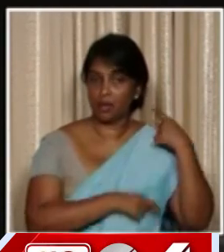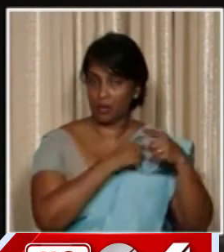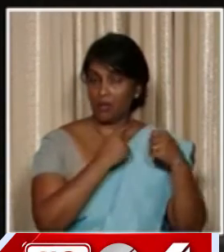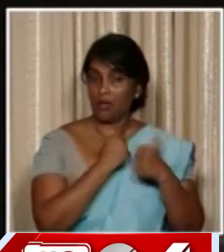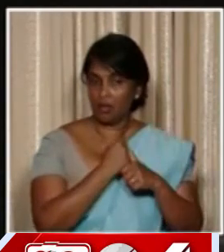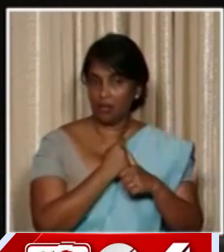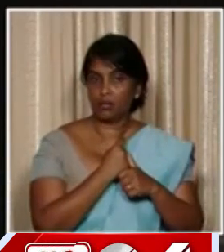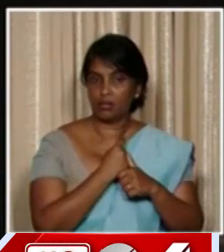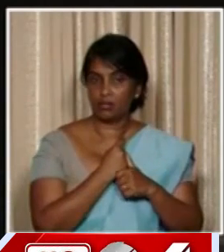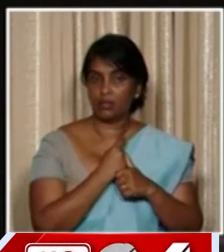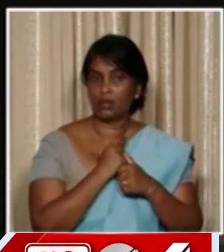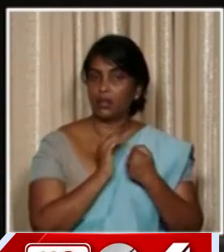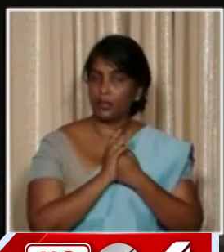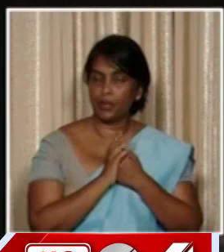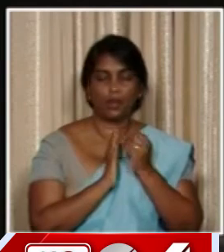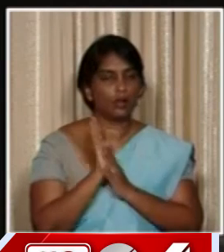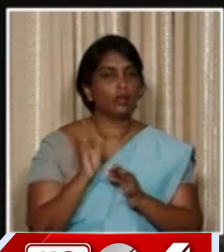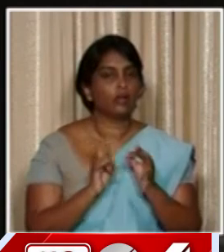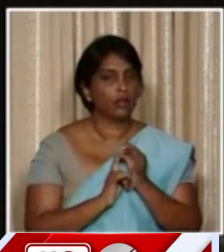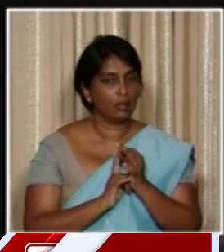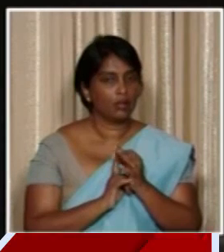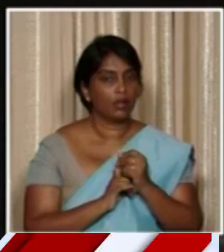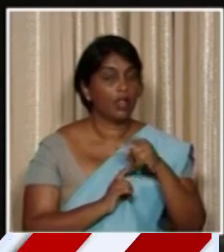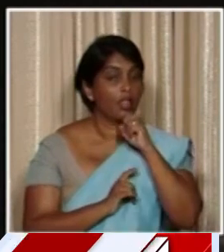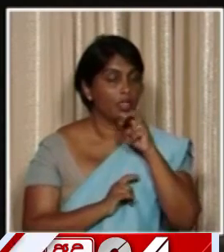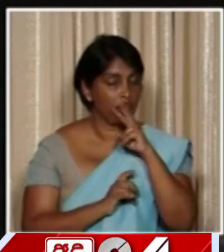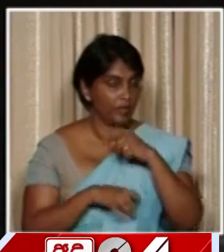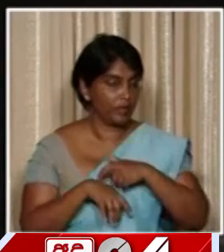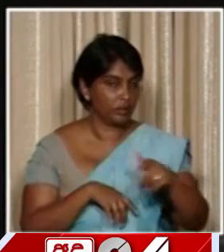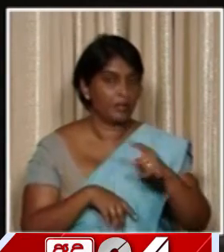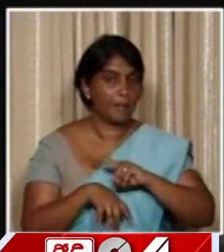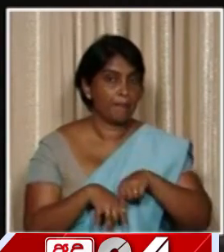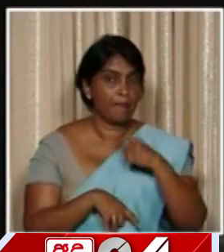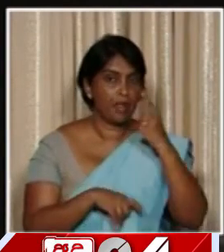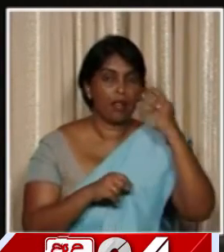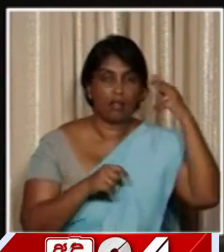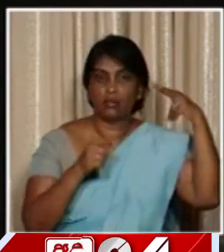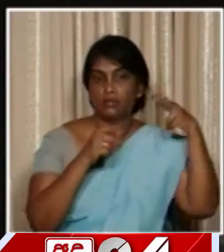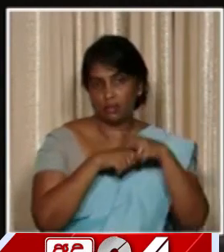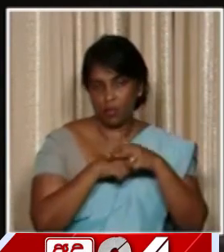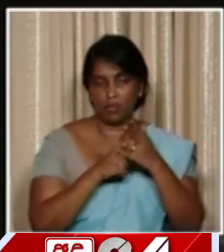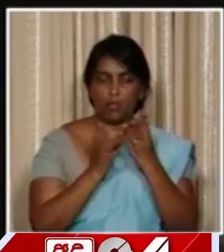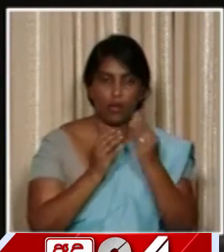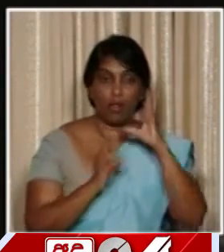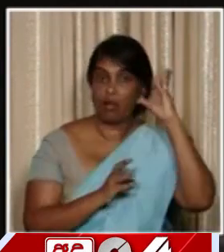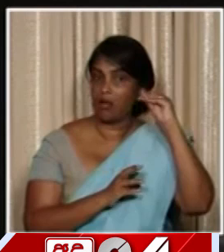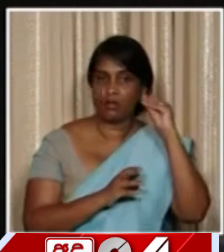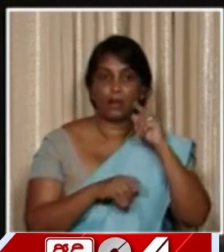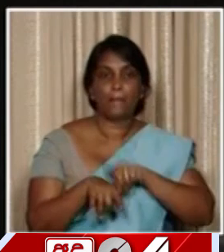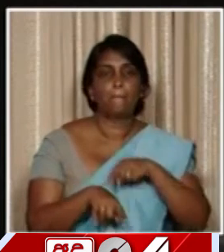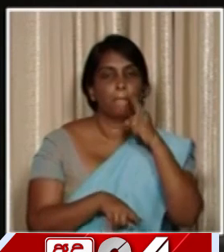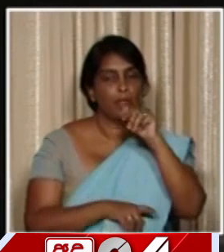එක ආවත් ගරු මුලාසනේ මන්ත්‍රීතුමනි දවල් කාලයේ සිදු කරන පැයක විසන්ධි අපිට අයින් කරන්න පුළුවන්. රාත්‍රී කාලේ එක